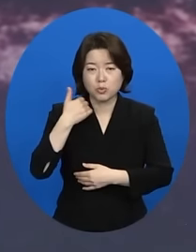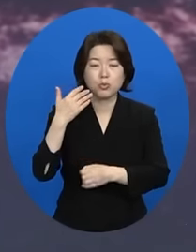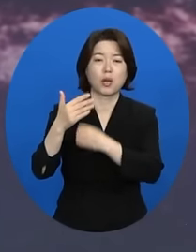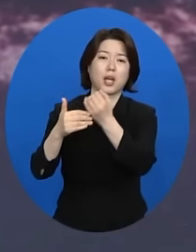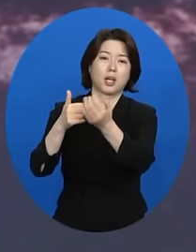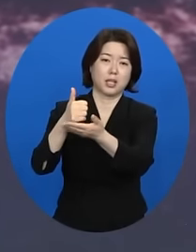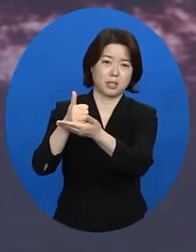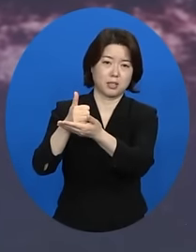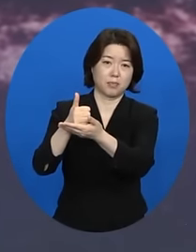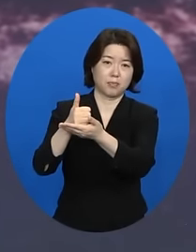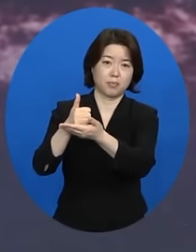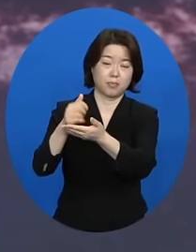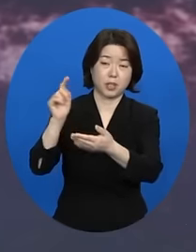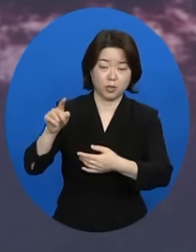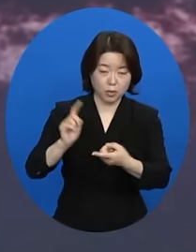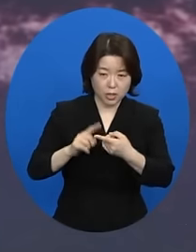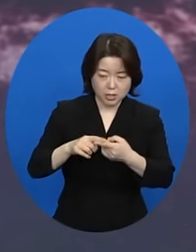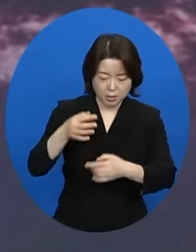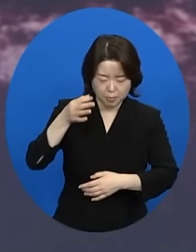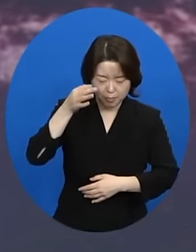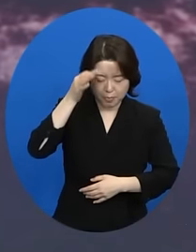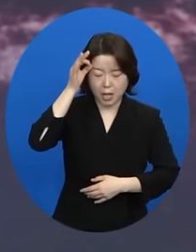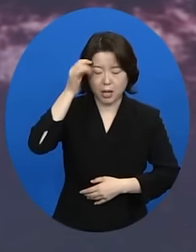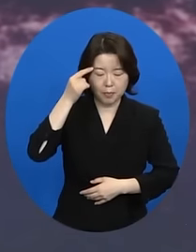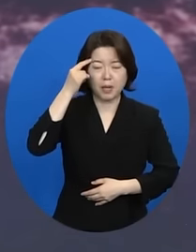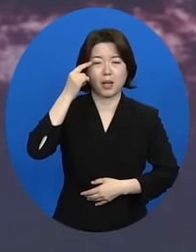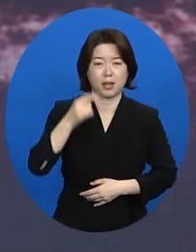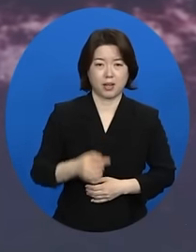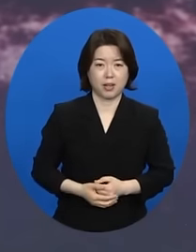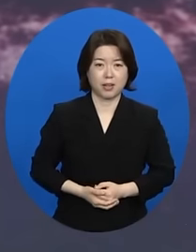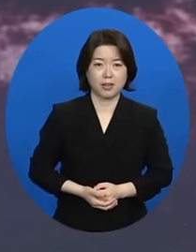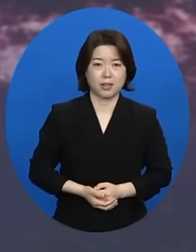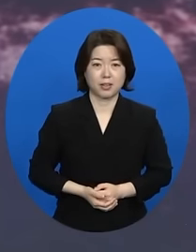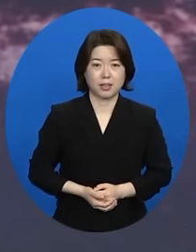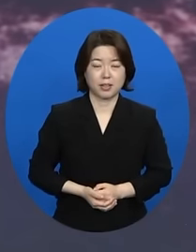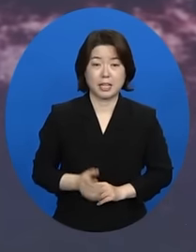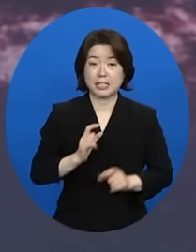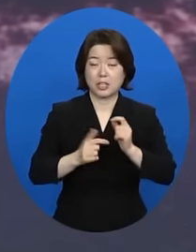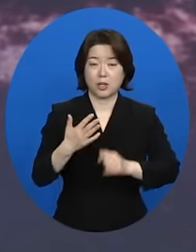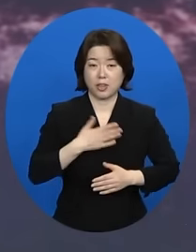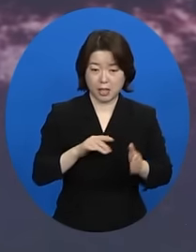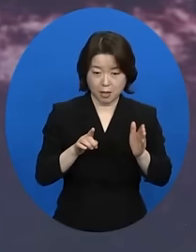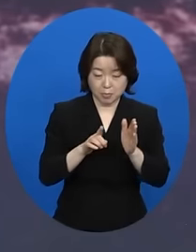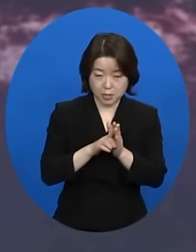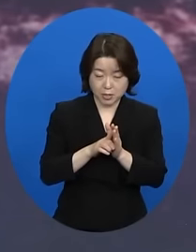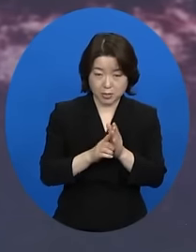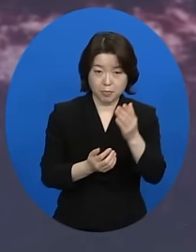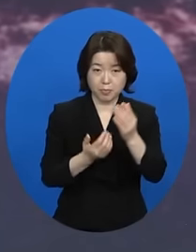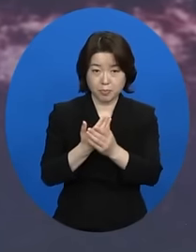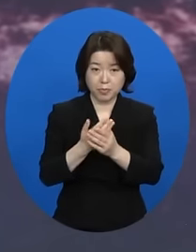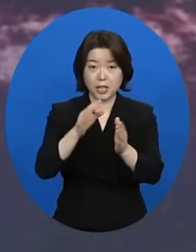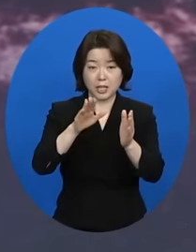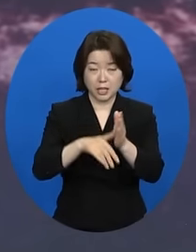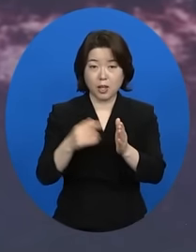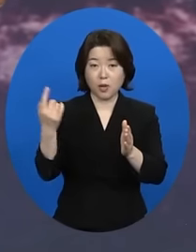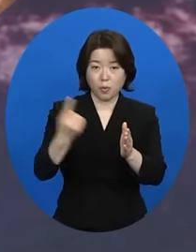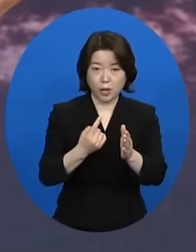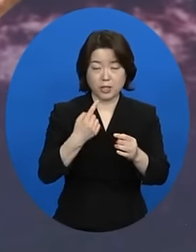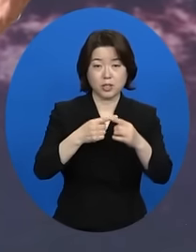하나님이셨구나 하는 것을 깨달았습니다. 그와 더불어 저의 믿음이 발현될 수 있는 시기에 이르러